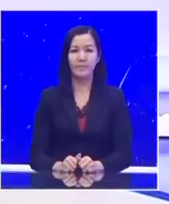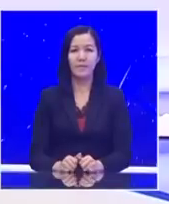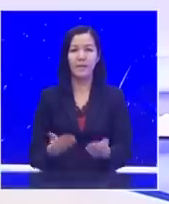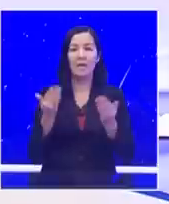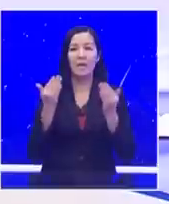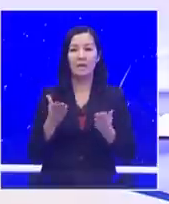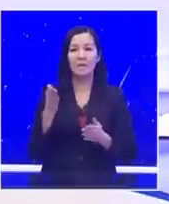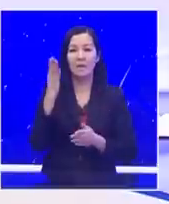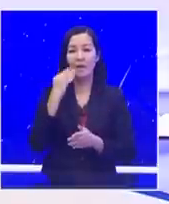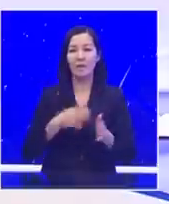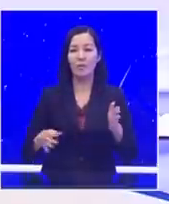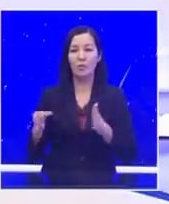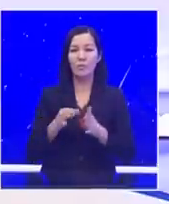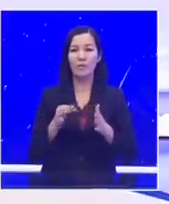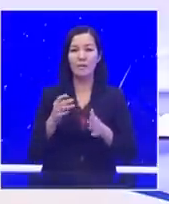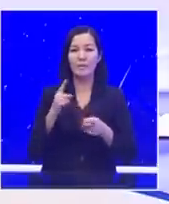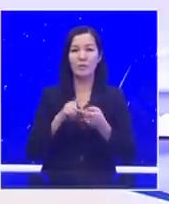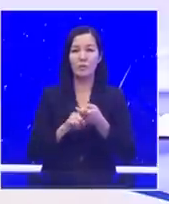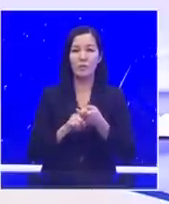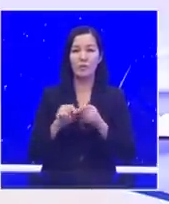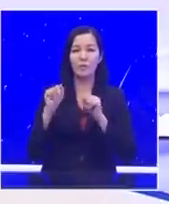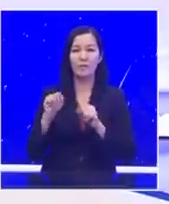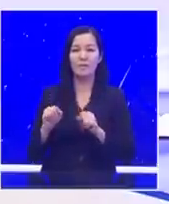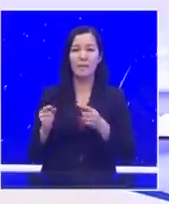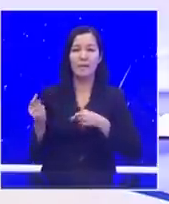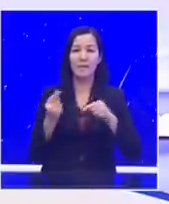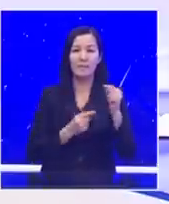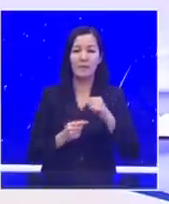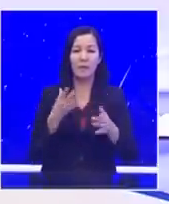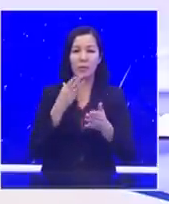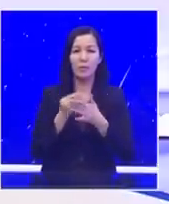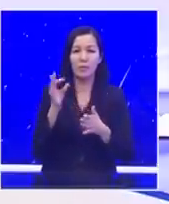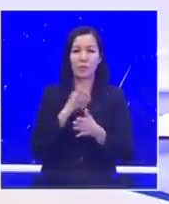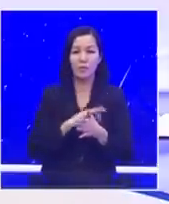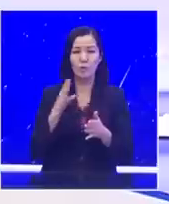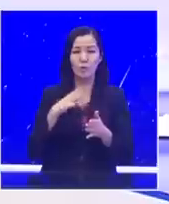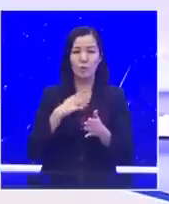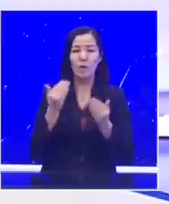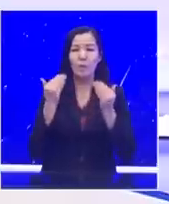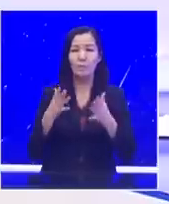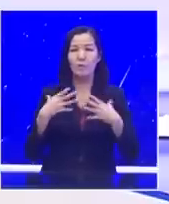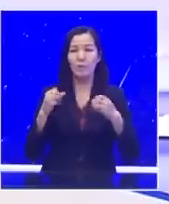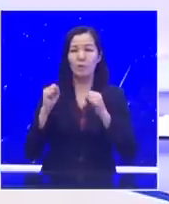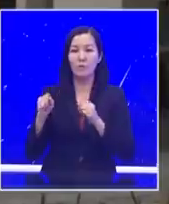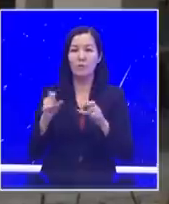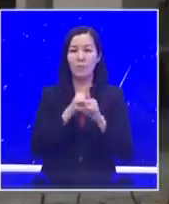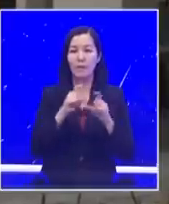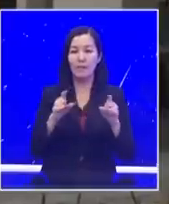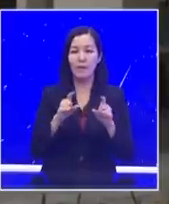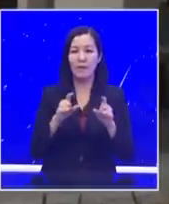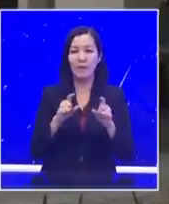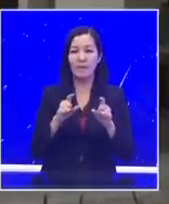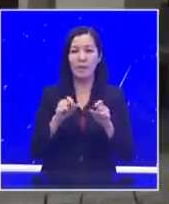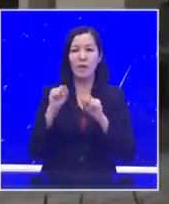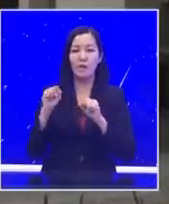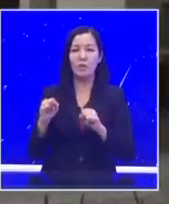Жұмыла көтерген жүк жеңіл. Өңірде коронавирустен сақтану ісіне кәсіпкерлерде өз үлесін қосып жатыр. Бүгін денсаулық сақтау мекемелерінің